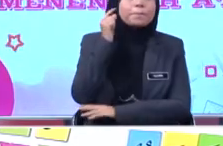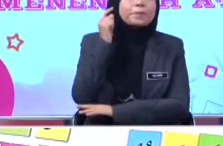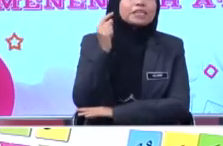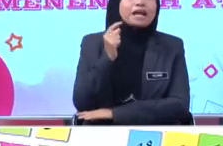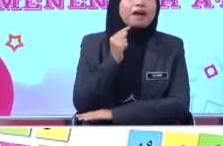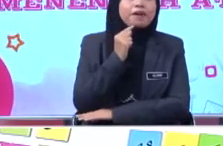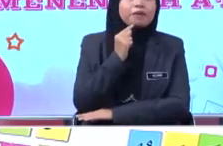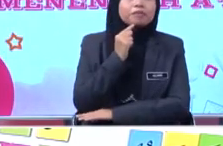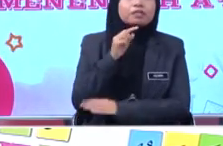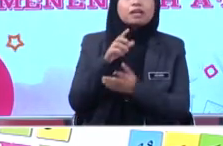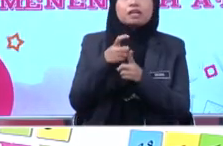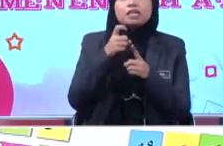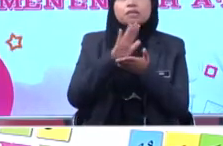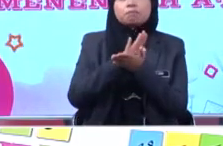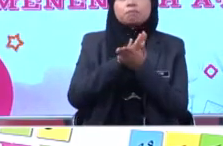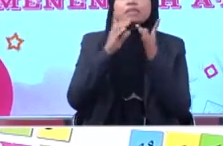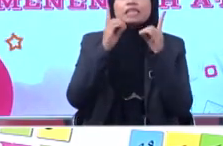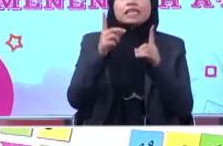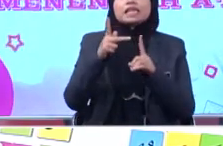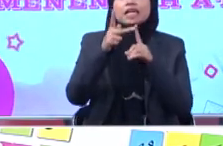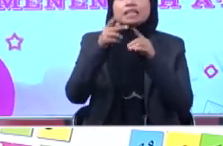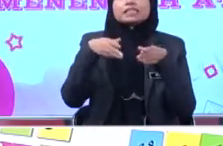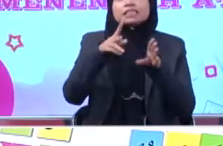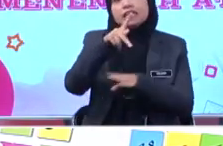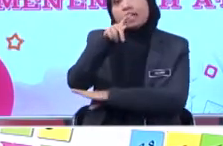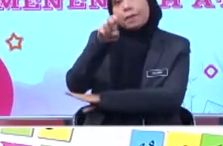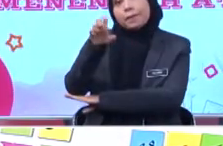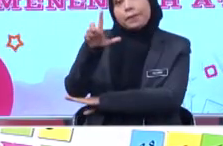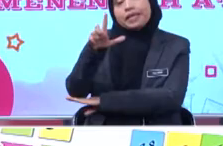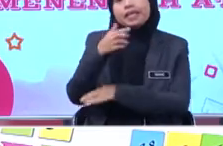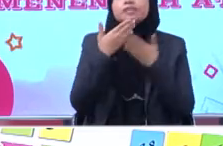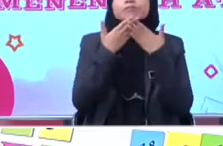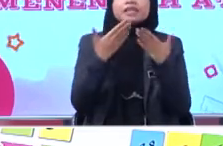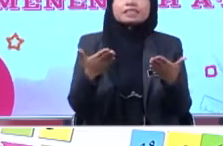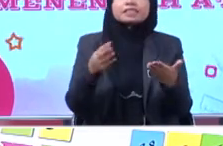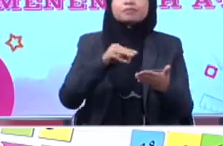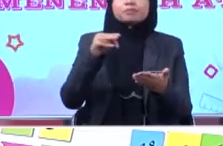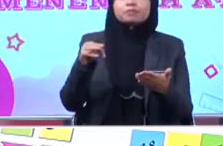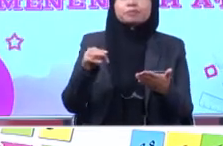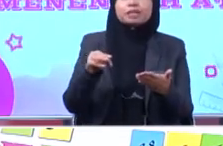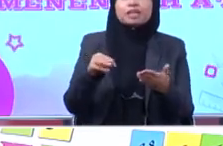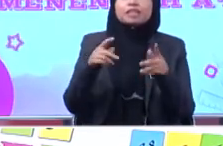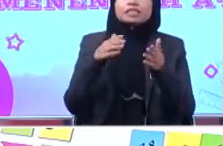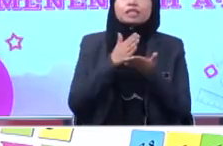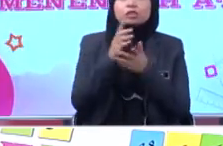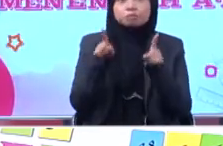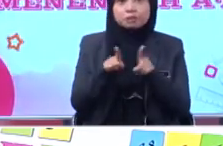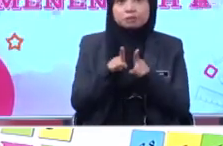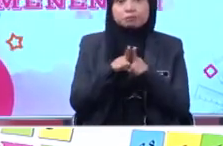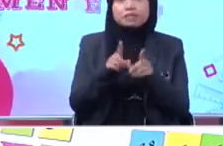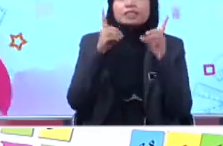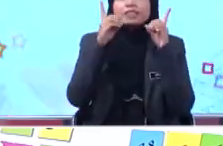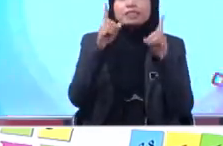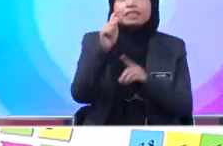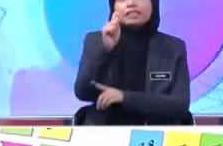pendengaran dari sekolah kebangsaan pendidikan Jalan pil Kuala Lumpur Coba kasih memori terus setiap kekal bersama kami dididik